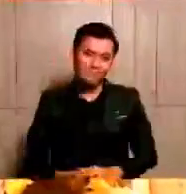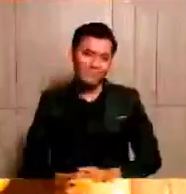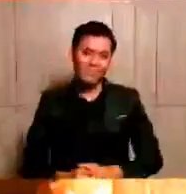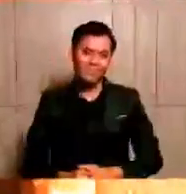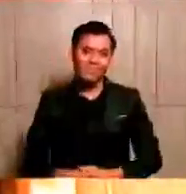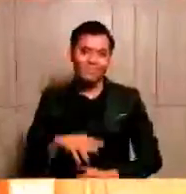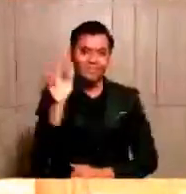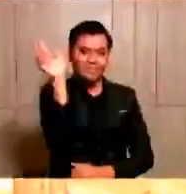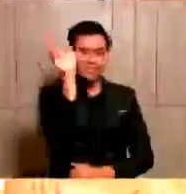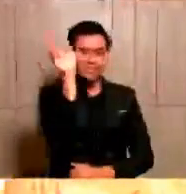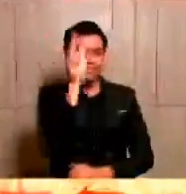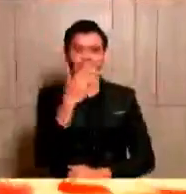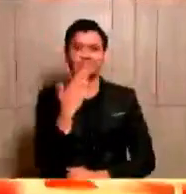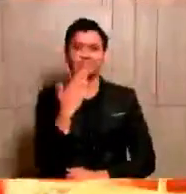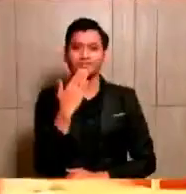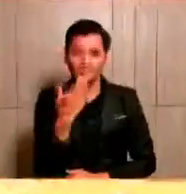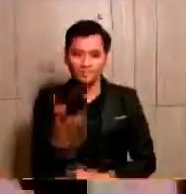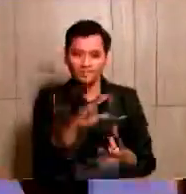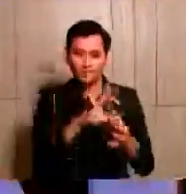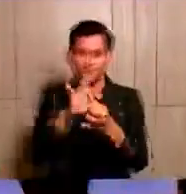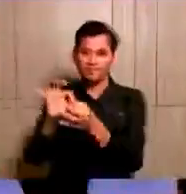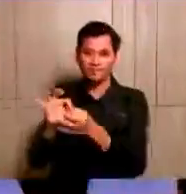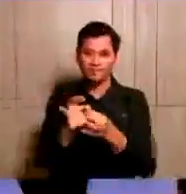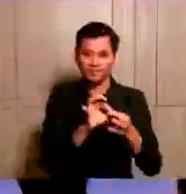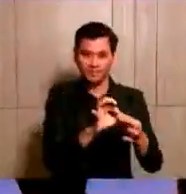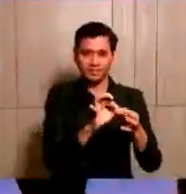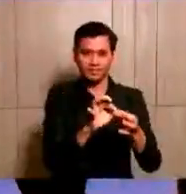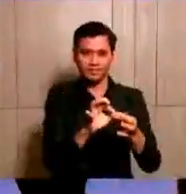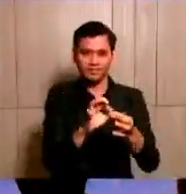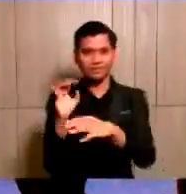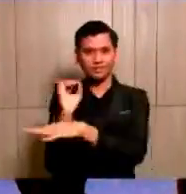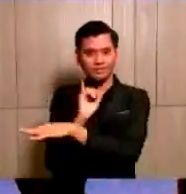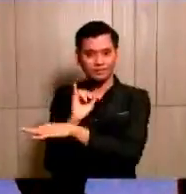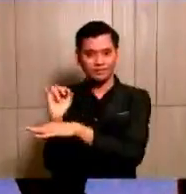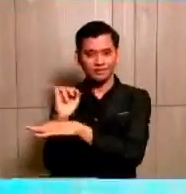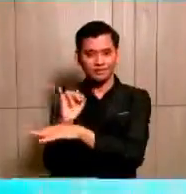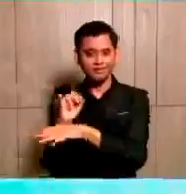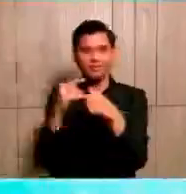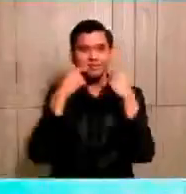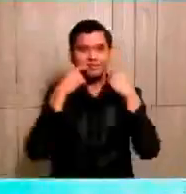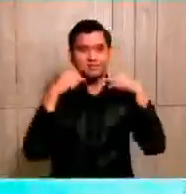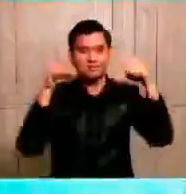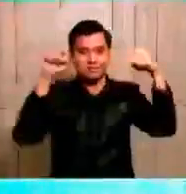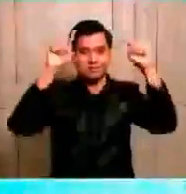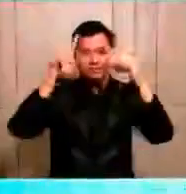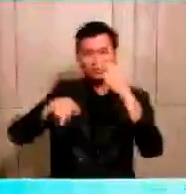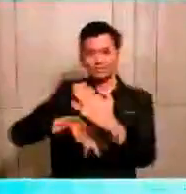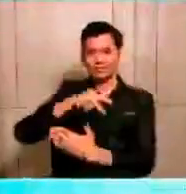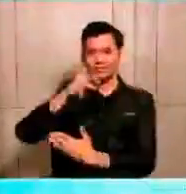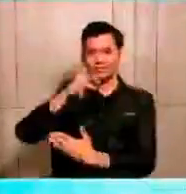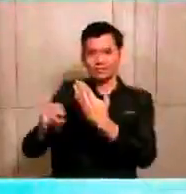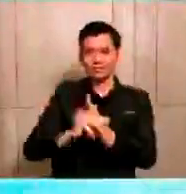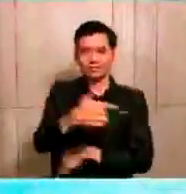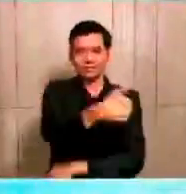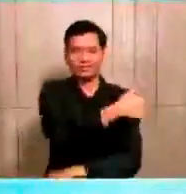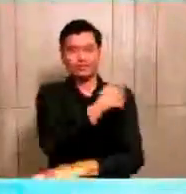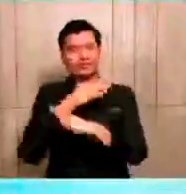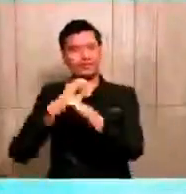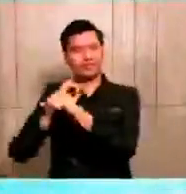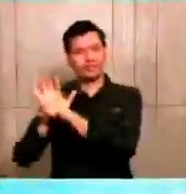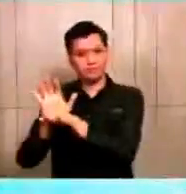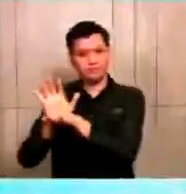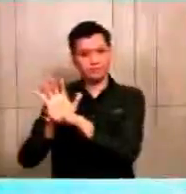Hai Jaan amat menghargai kerjasama PH industri dalam menjayakan program wabsi nasi sebagai